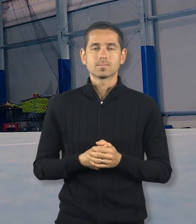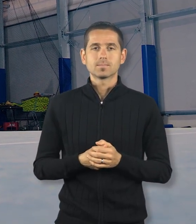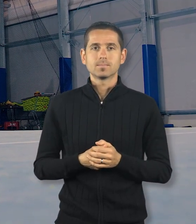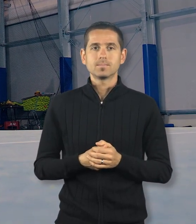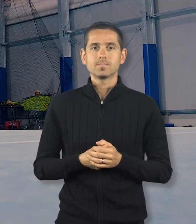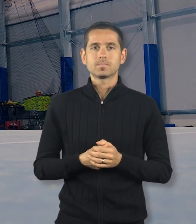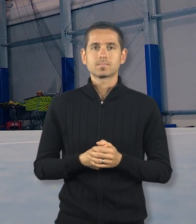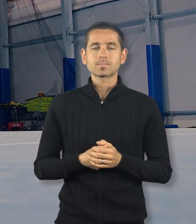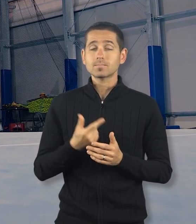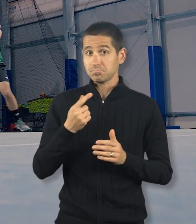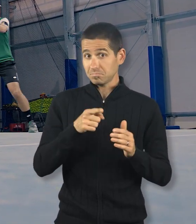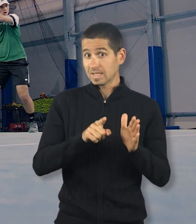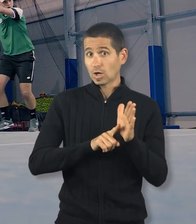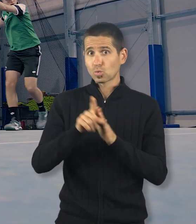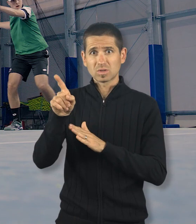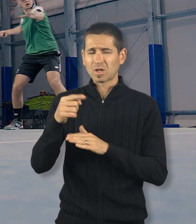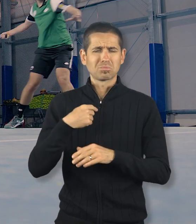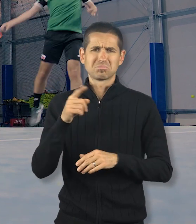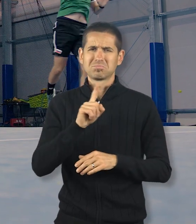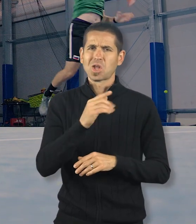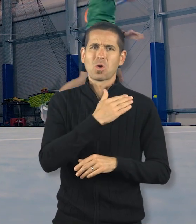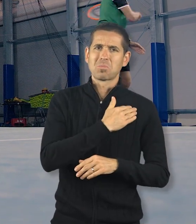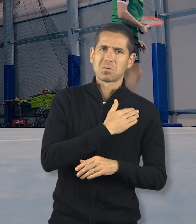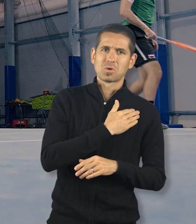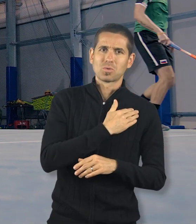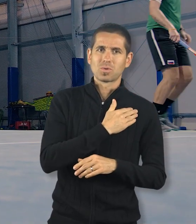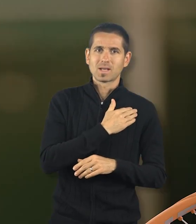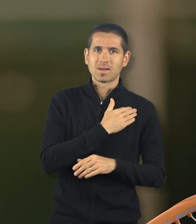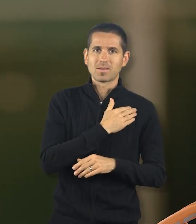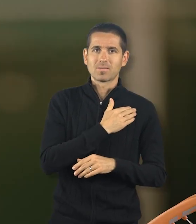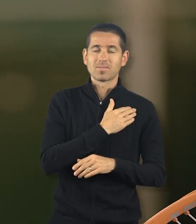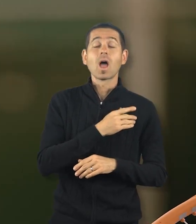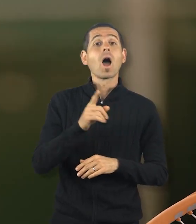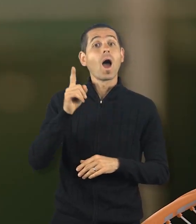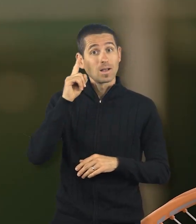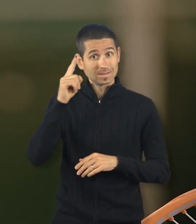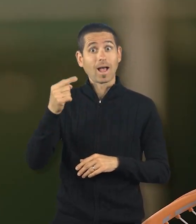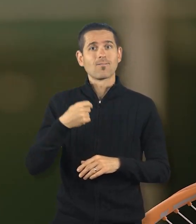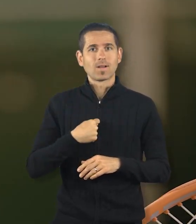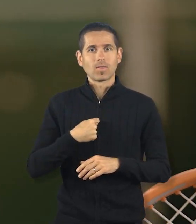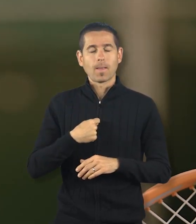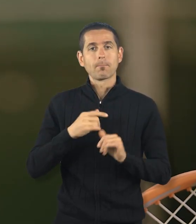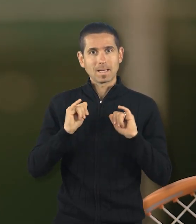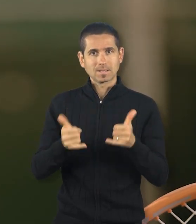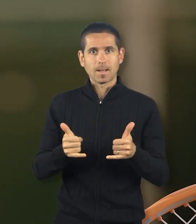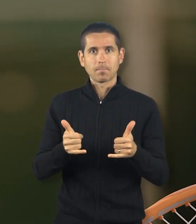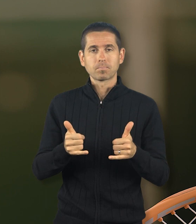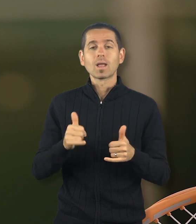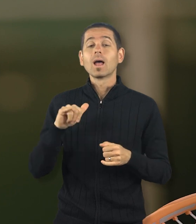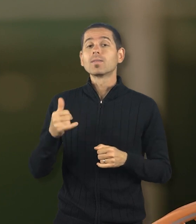Z rezultatom se ne obremenjujem, zavedam pa se,